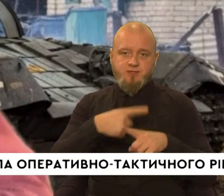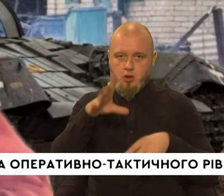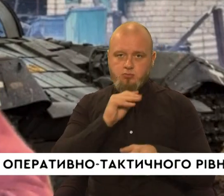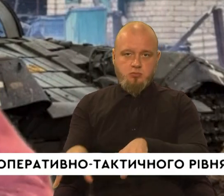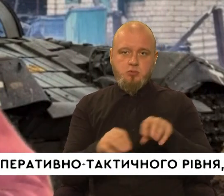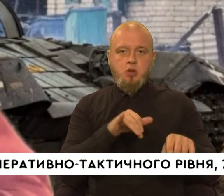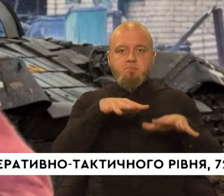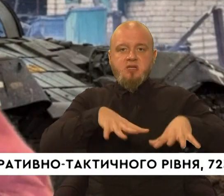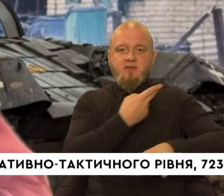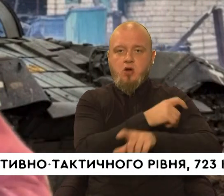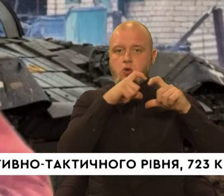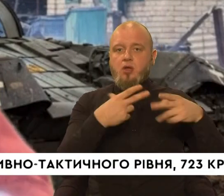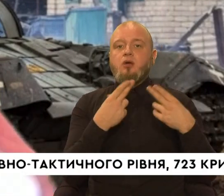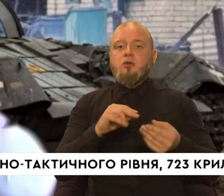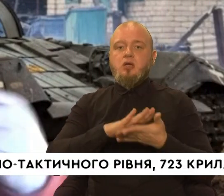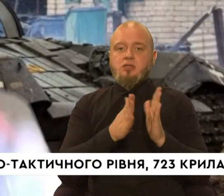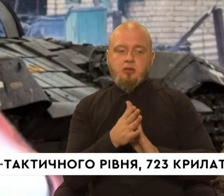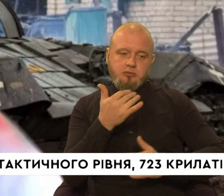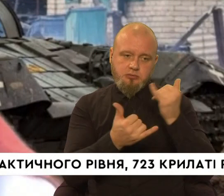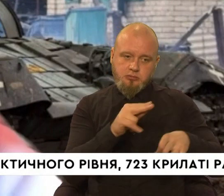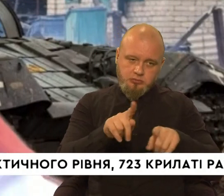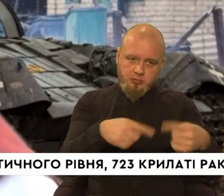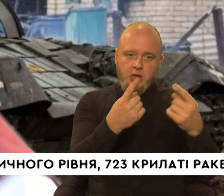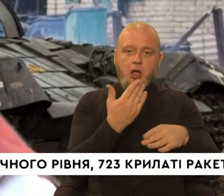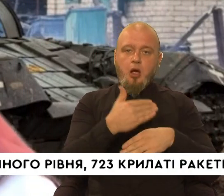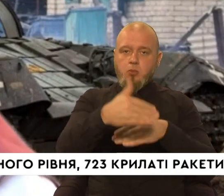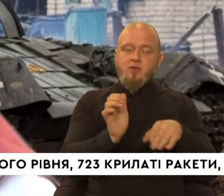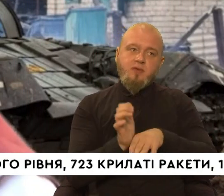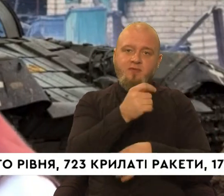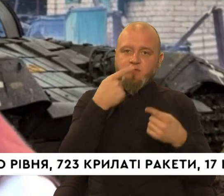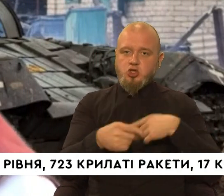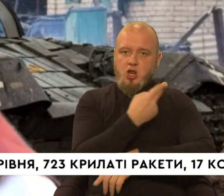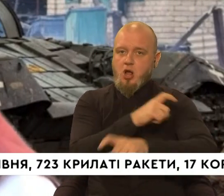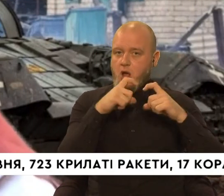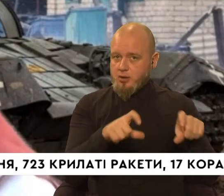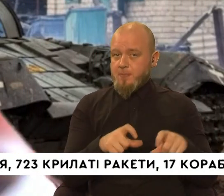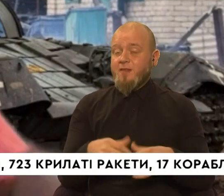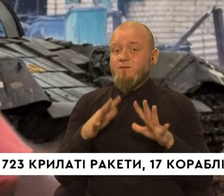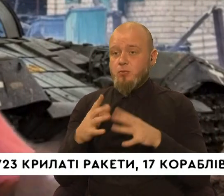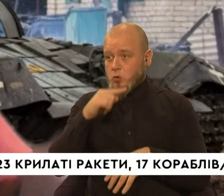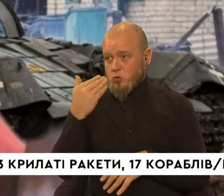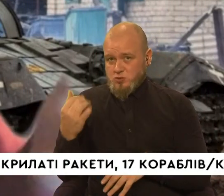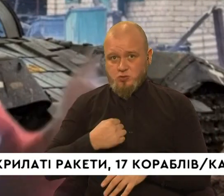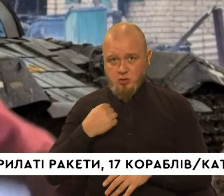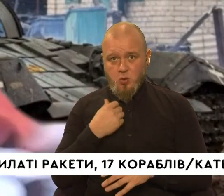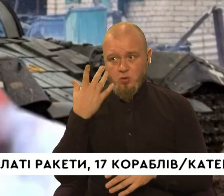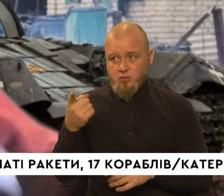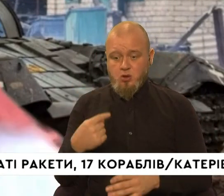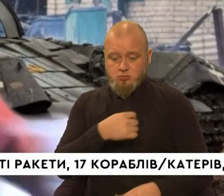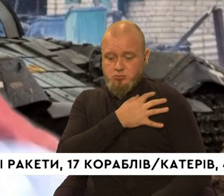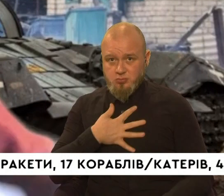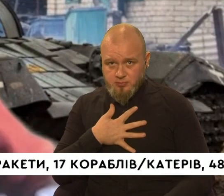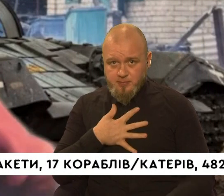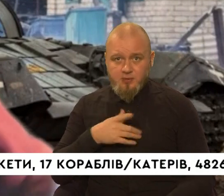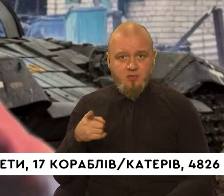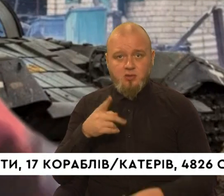евакуюється у місцевий госпіталь, де стан стабілізують, а потім відправлять у інші лікарні. Бо у випадку російських солдат, коли вони отримують